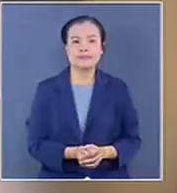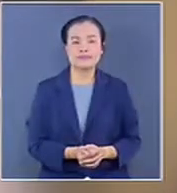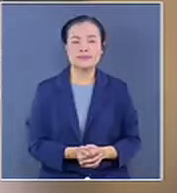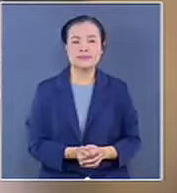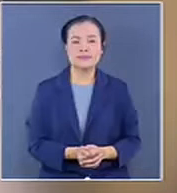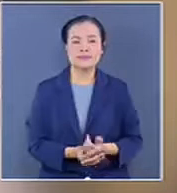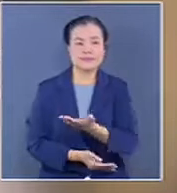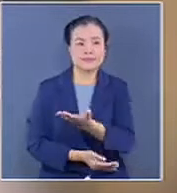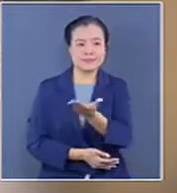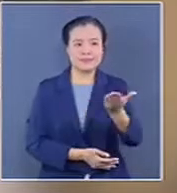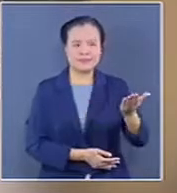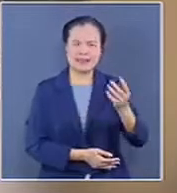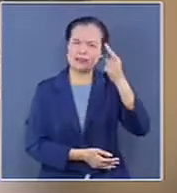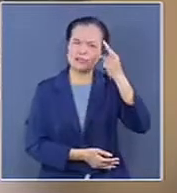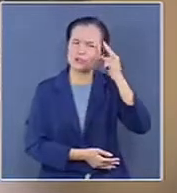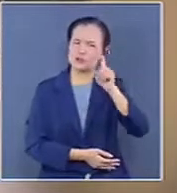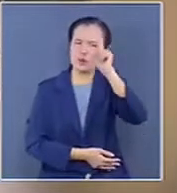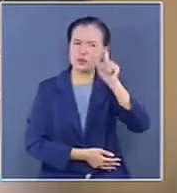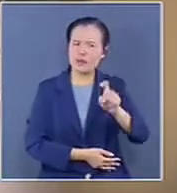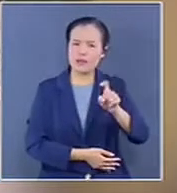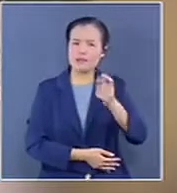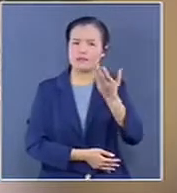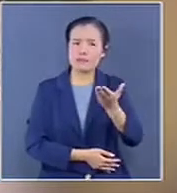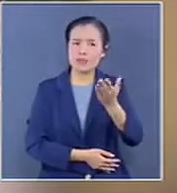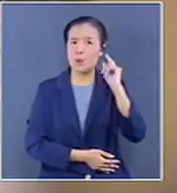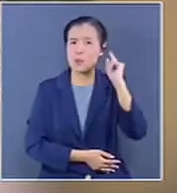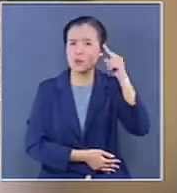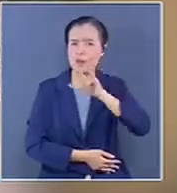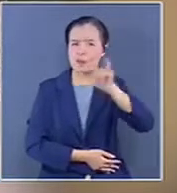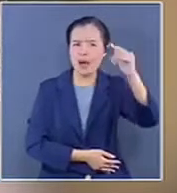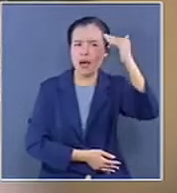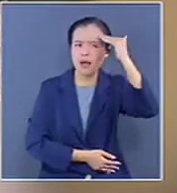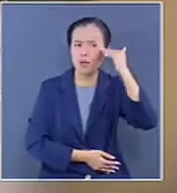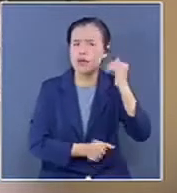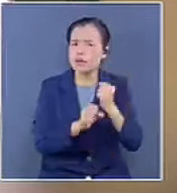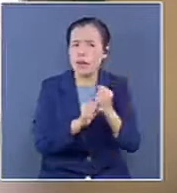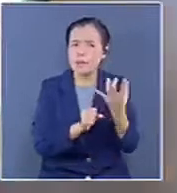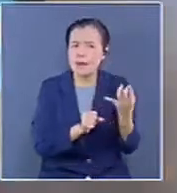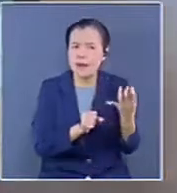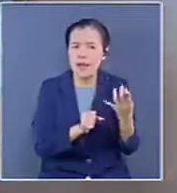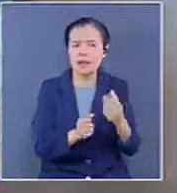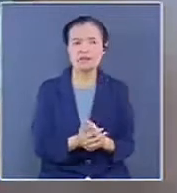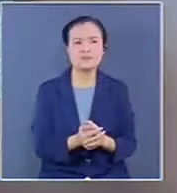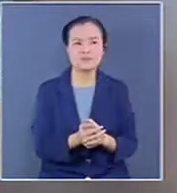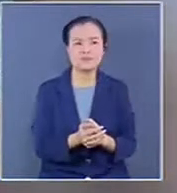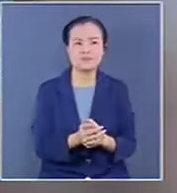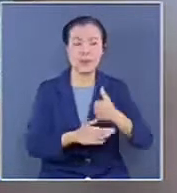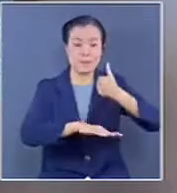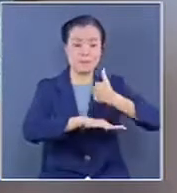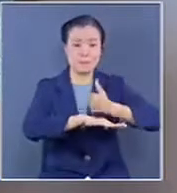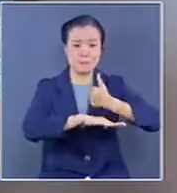ทำเอาหลายคนสงสัยนะคะว่าน้องแองจี้ทิติชาลัดฟ้าไปเกาหลีใต้ไปทำอะไรยิ่งคุณแบงค์ชินดานัยผู้บริห